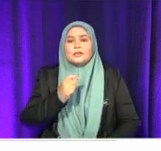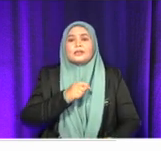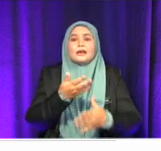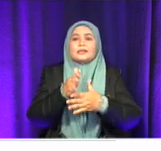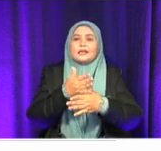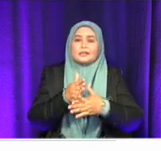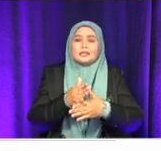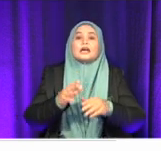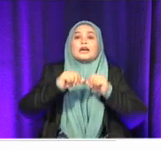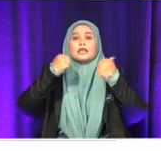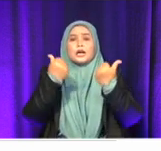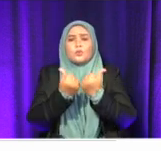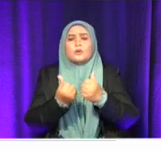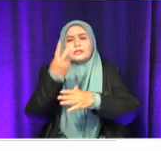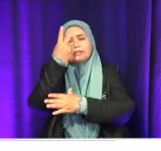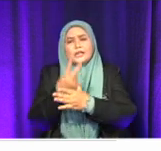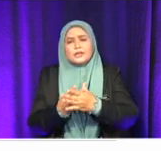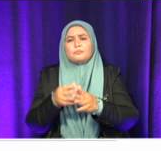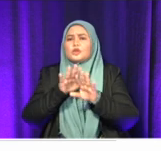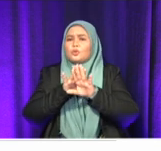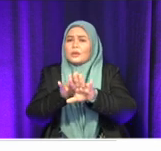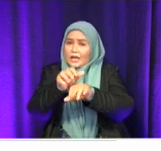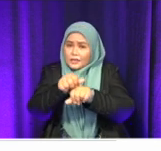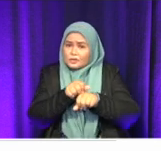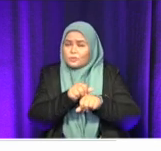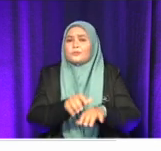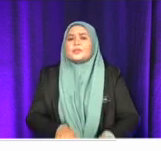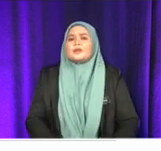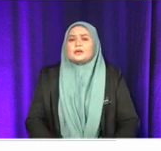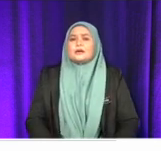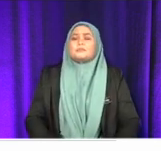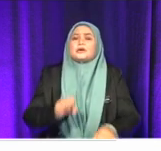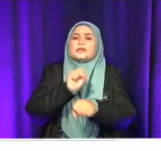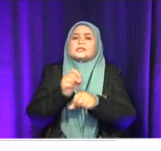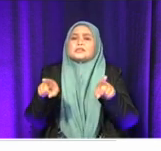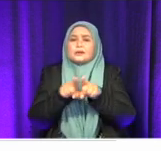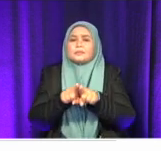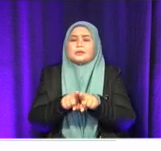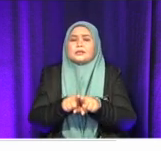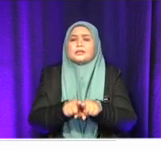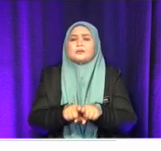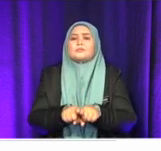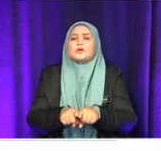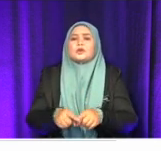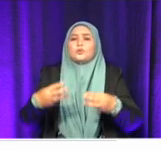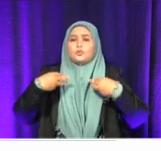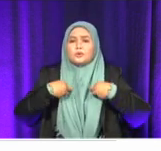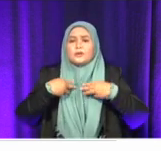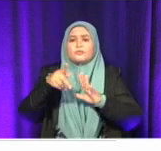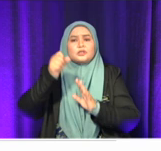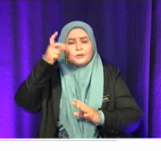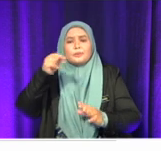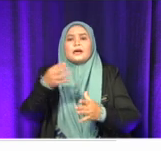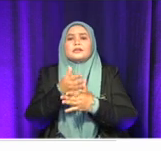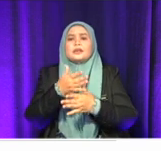antar kaum saling bertolak asu Oke saling kerjasama dan juga mewujudkan persepahaman